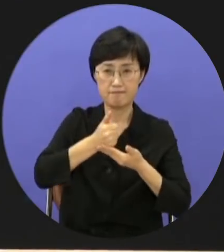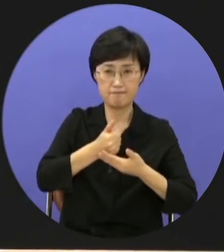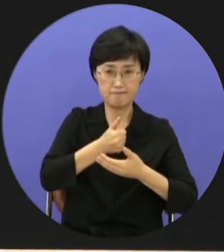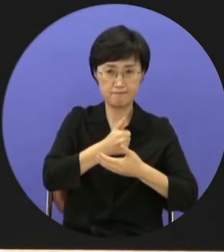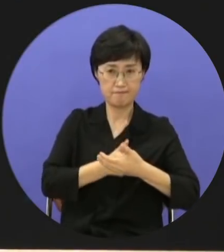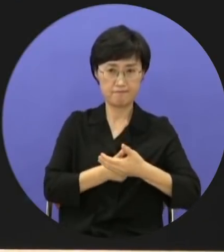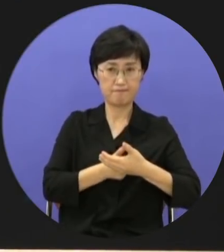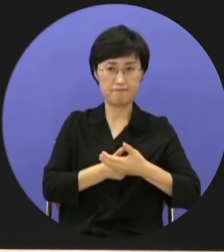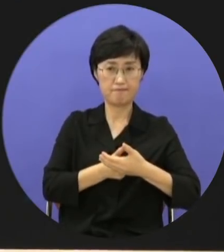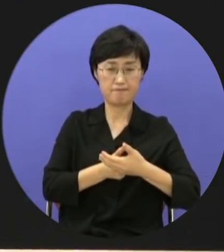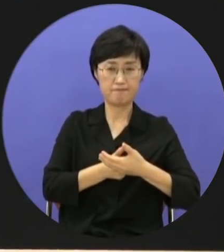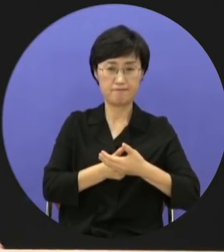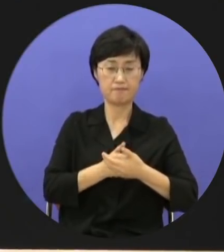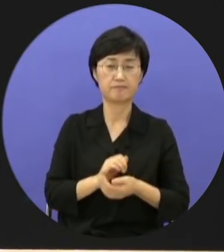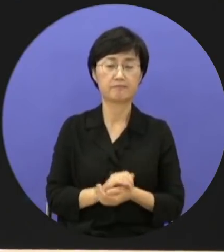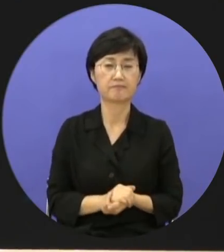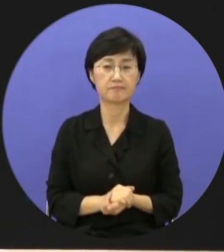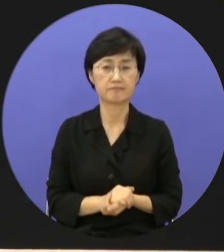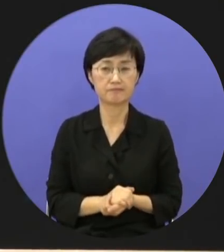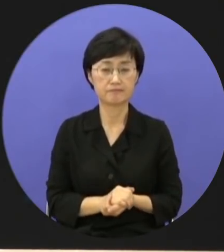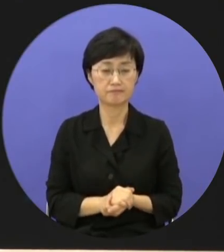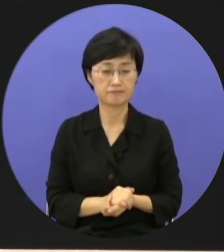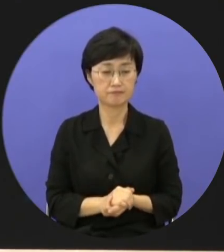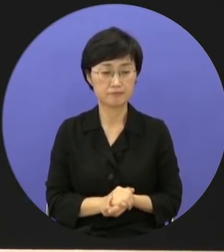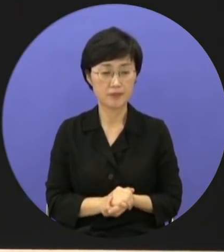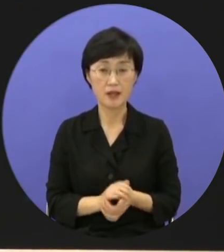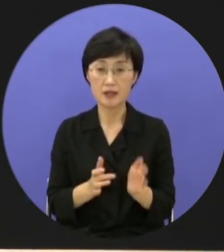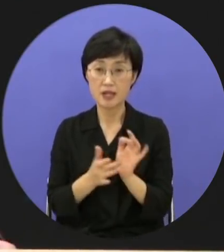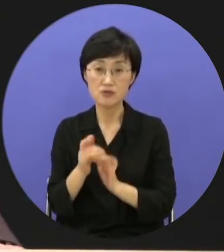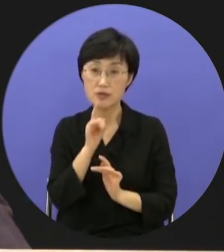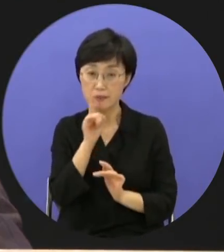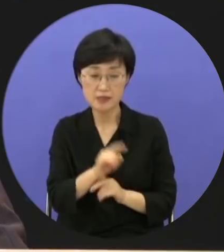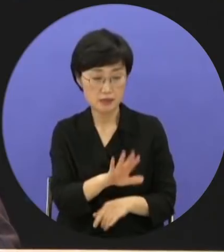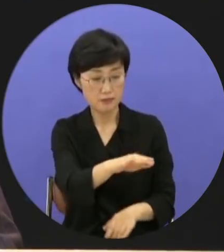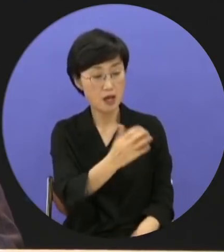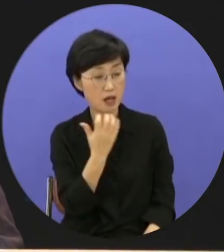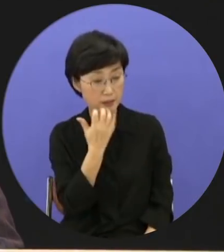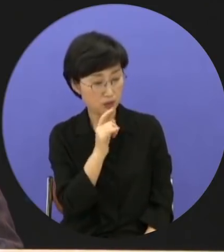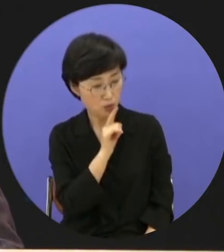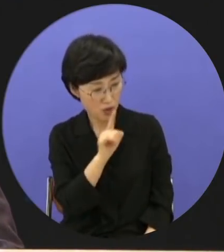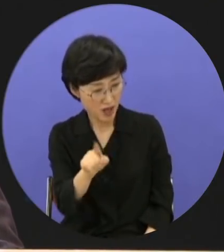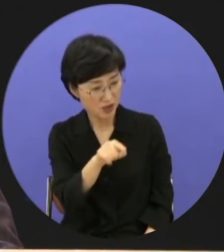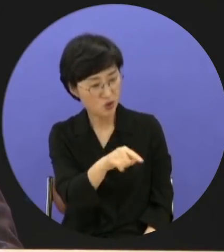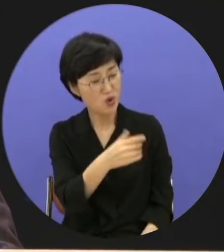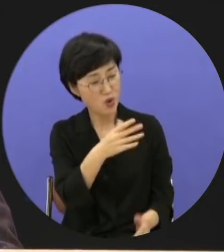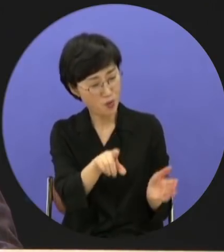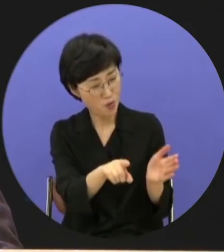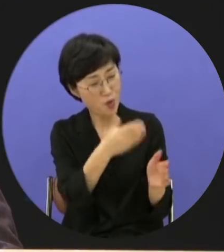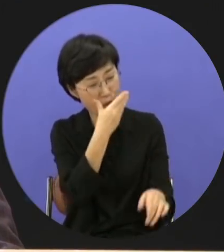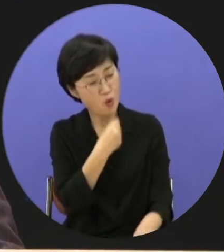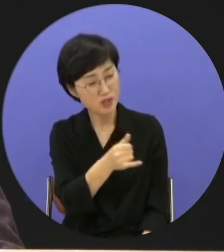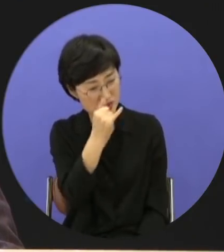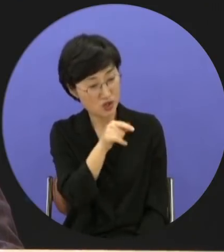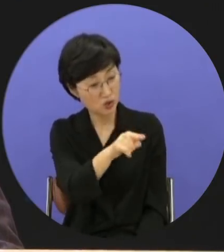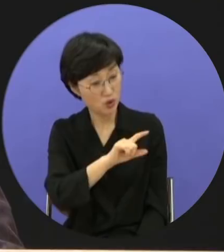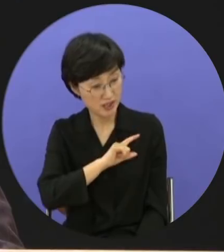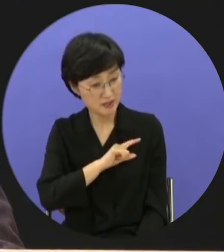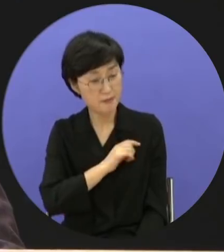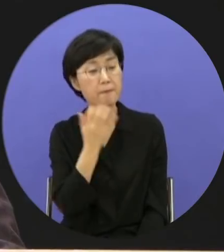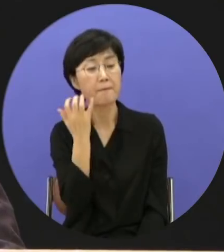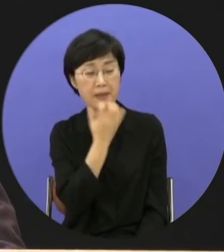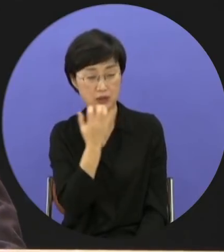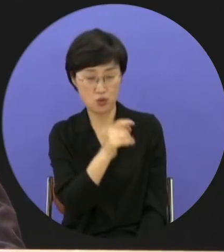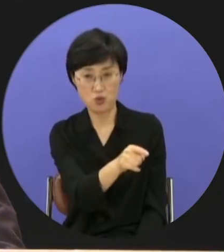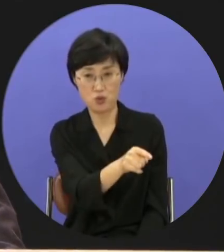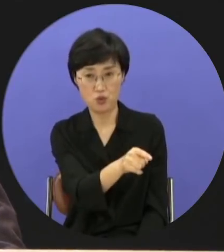me. 바 요나 시몬아 네가 복이 있구나. Simon said to Jonah, blessed are you. 너는 베드로라. For you are